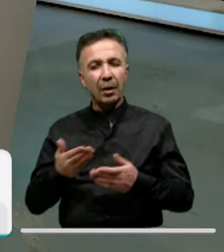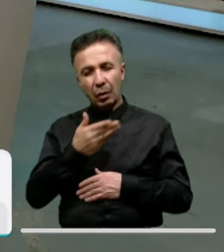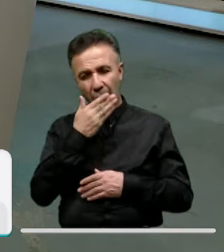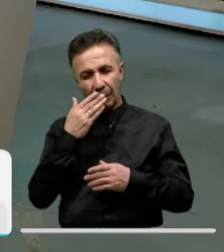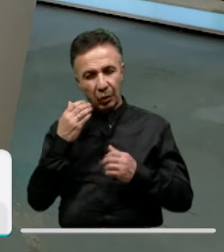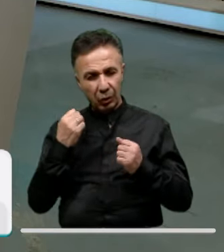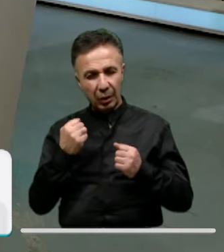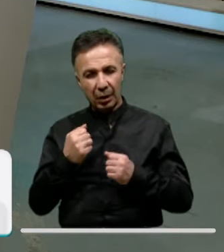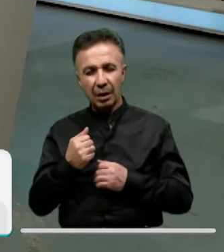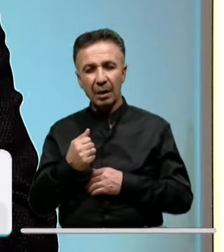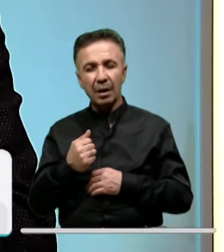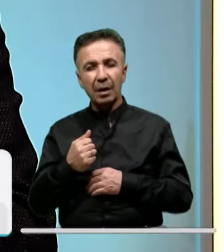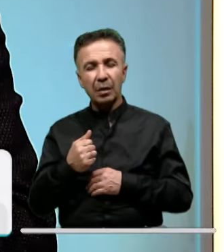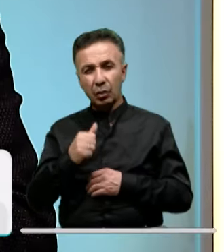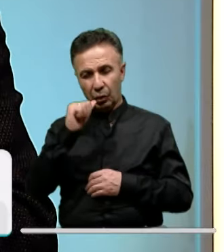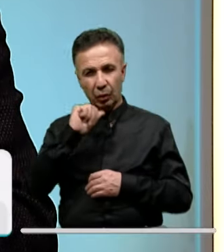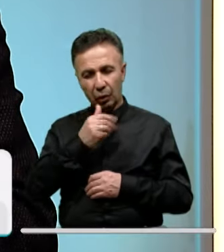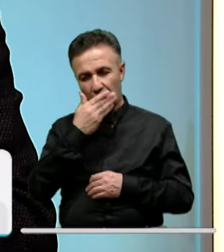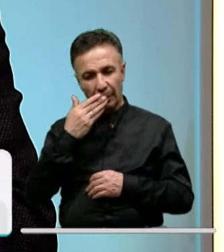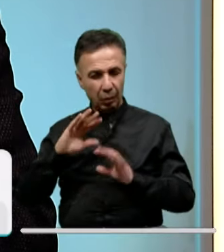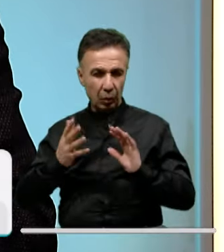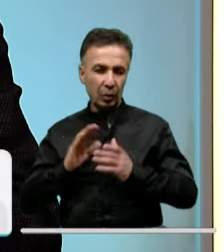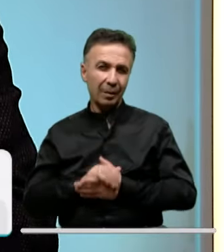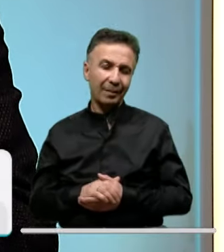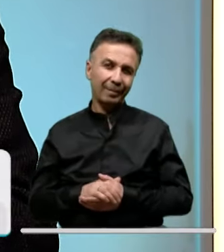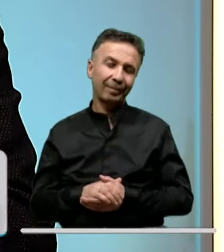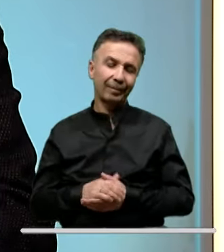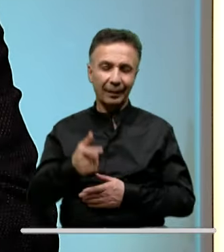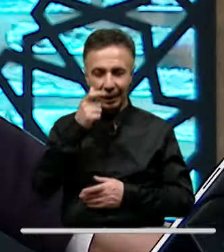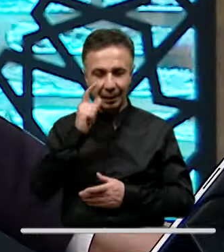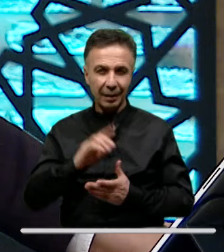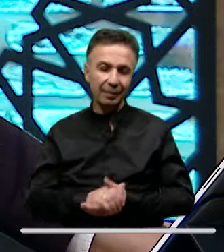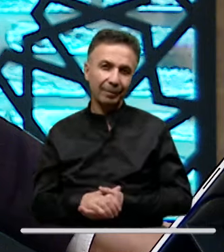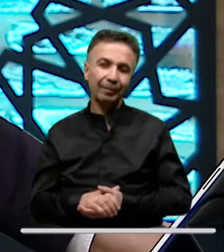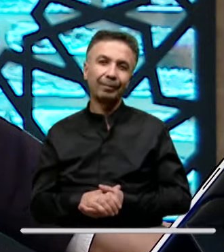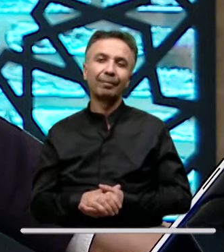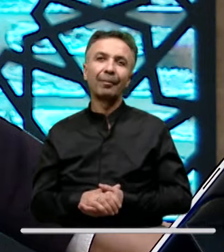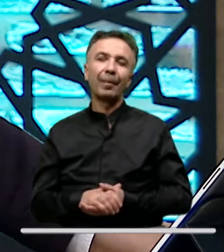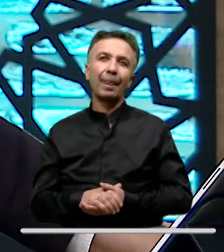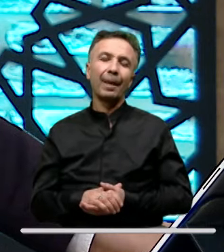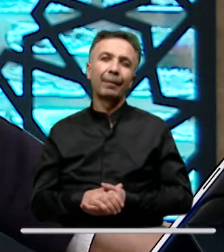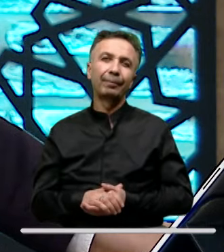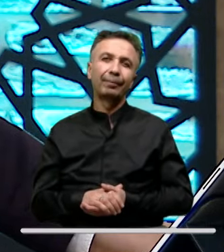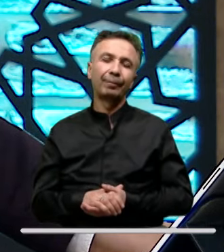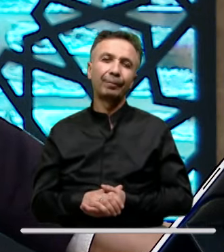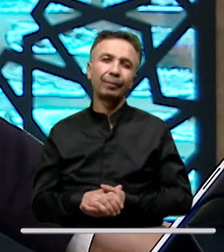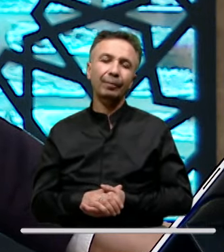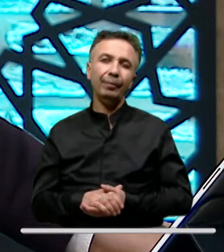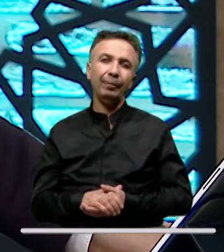su yuttuğunda kişi ne yapacaktır? Orucu da bozulacaktır. Eyvallah. O halde dikkat etmesi lazım. Evet. Teşekkür ederiz hocam.